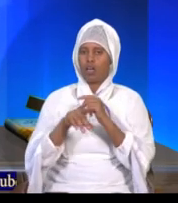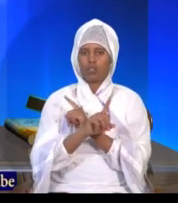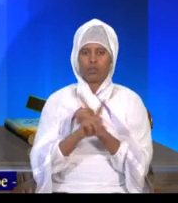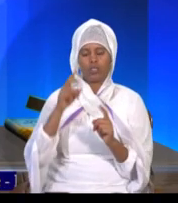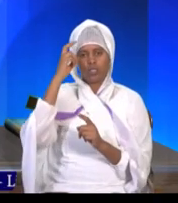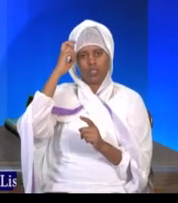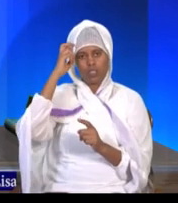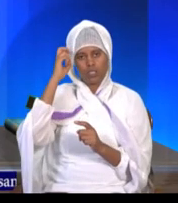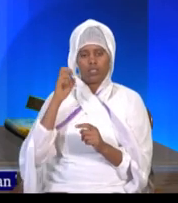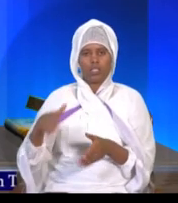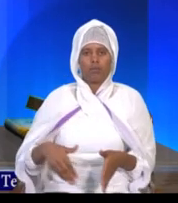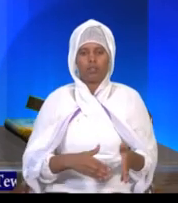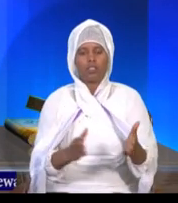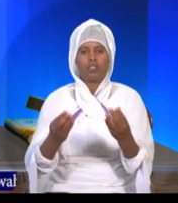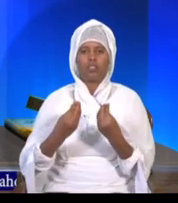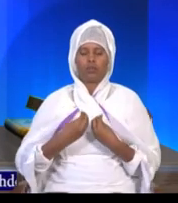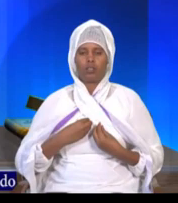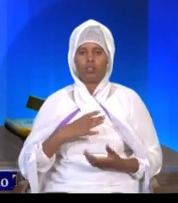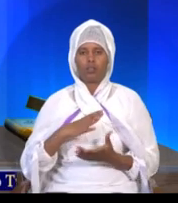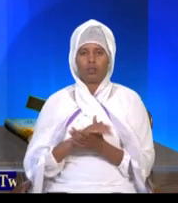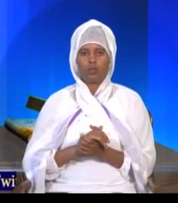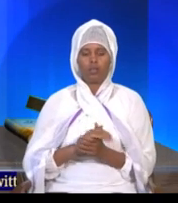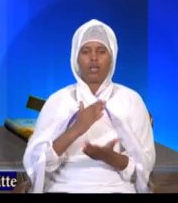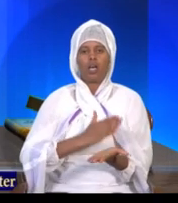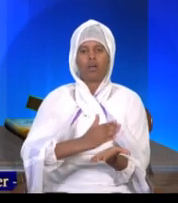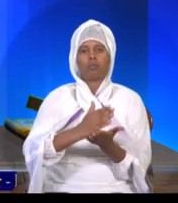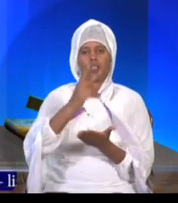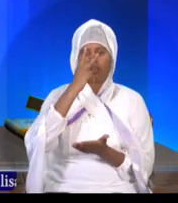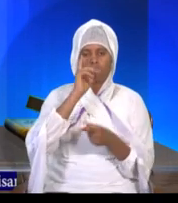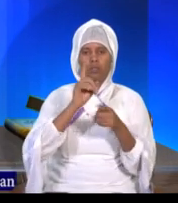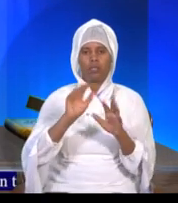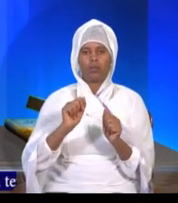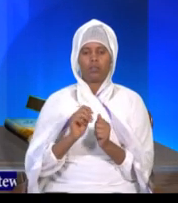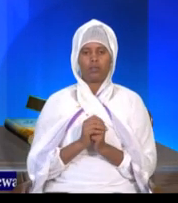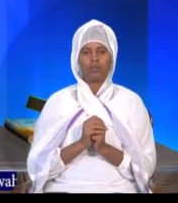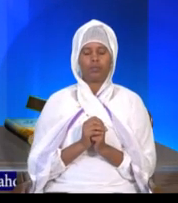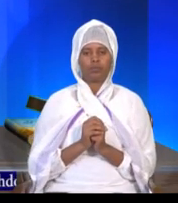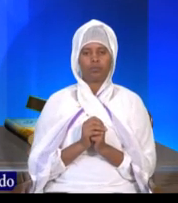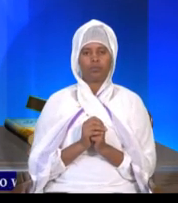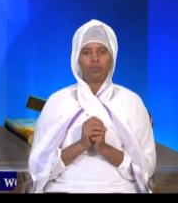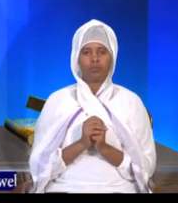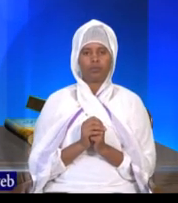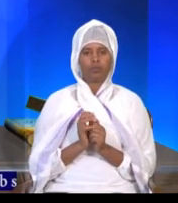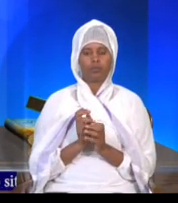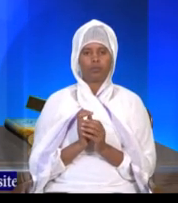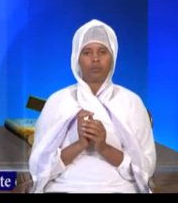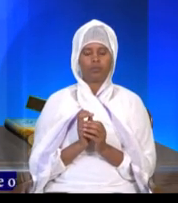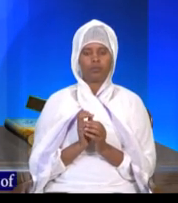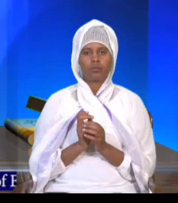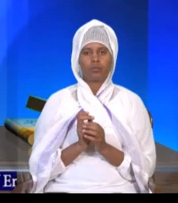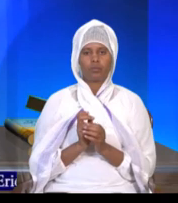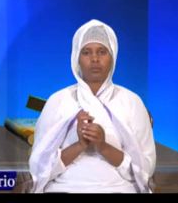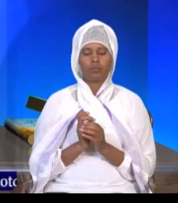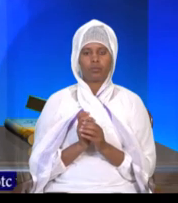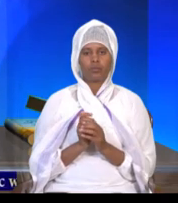ይንቁረፅ ንነሳሕ መንገዲ ሂቡና ኣሎ ኣብ ታሪክ እንተርእናዮ ኣብ ስንክሳር ሓሙሽተ ኣብ